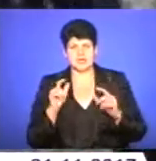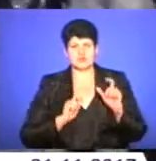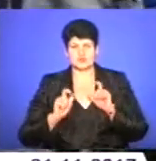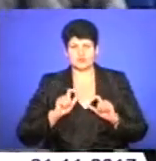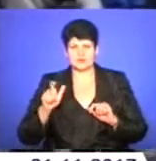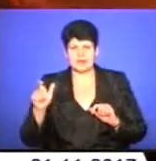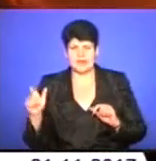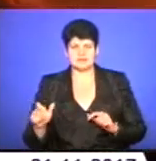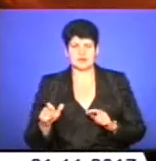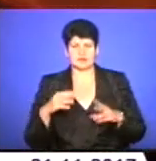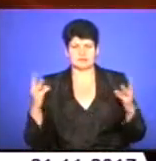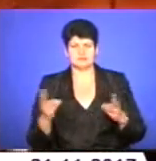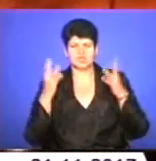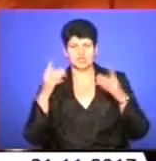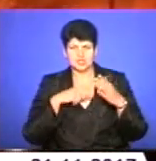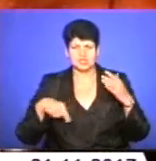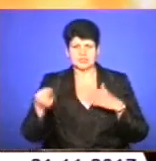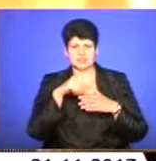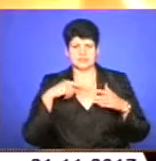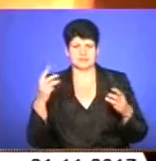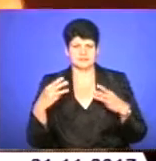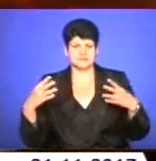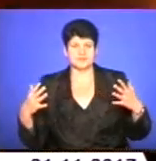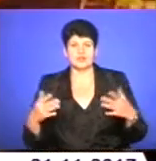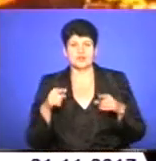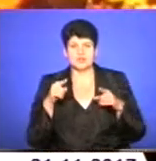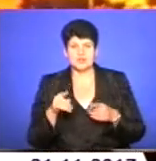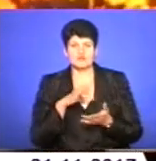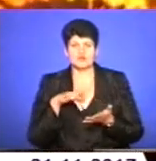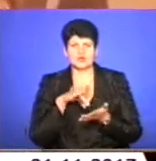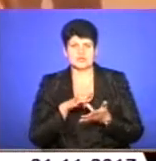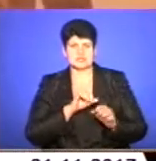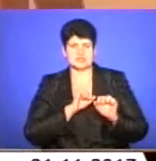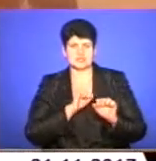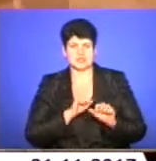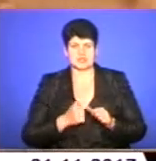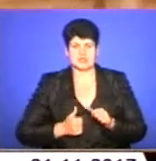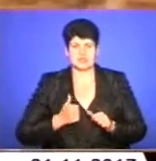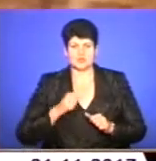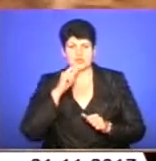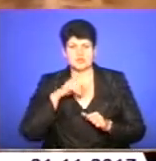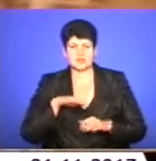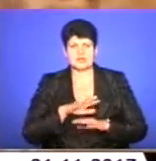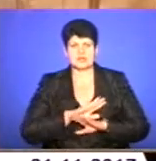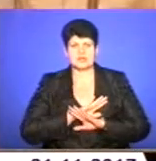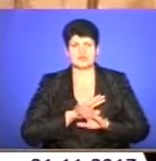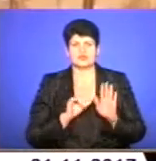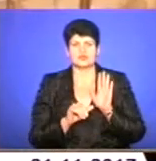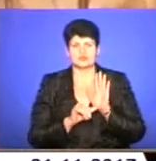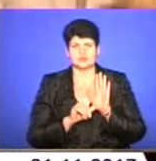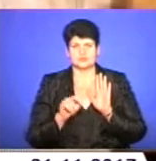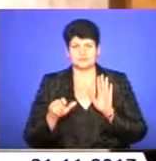мітингів, палаючих шин та коктейлів Молотова. Тоді у столиці, відстоюючи гідність українського народу, загинуло 6